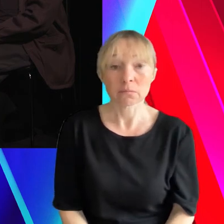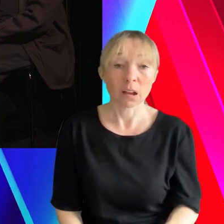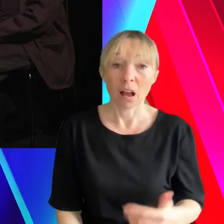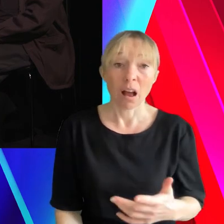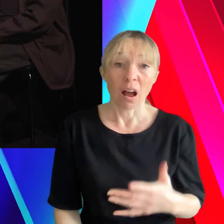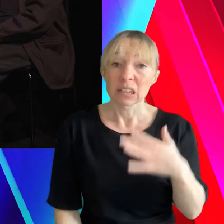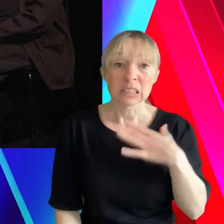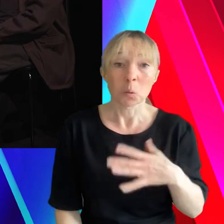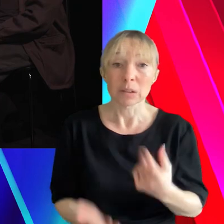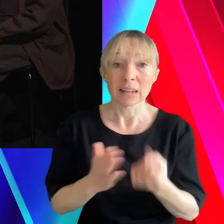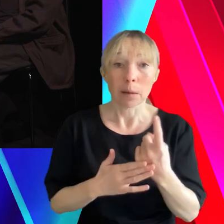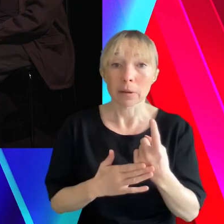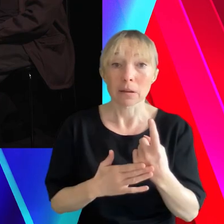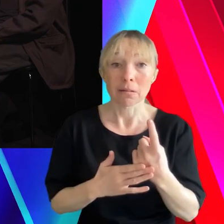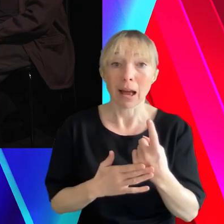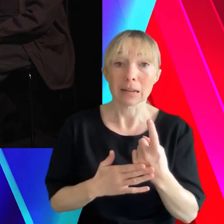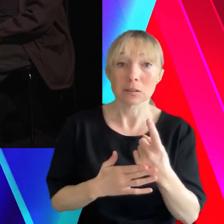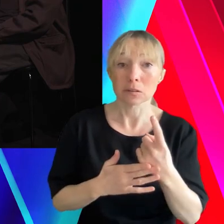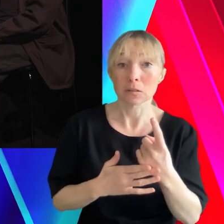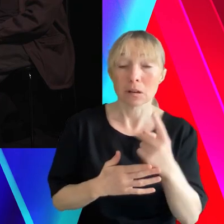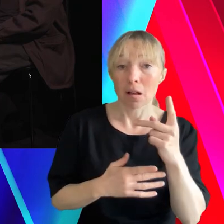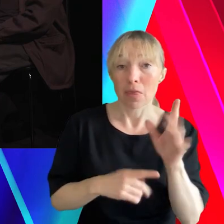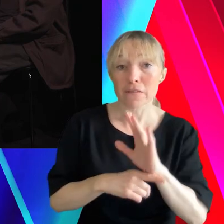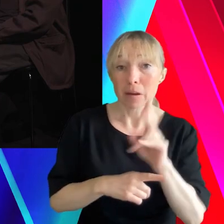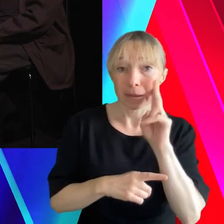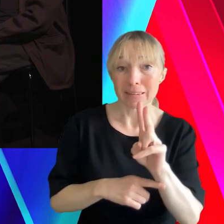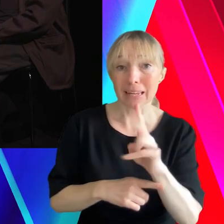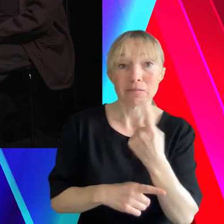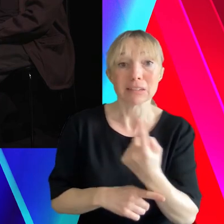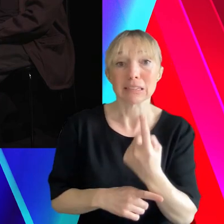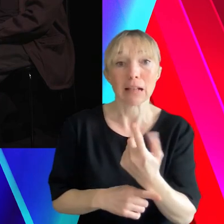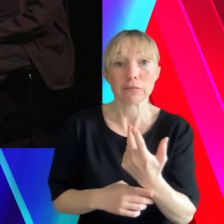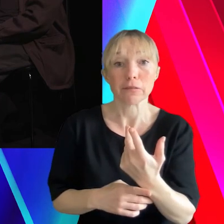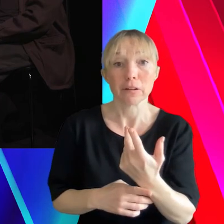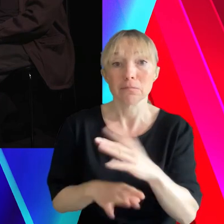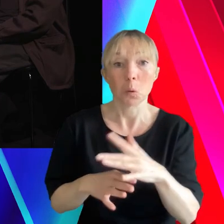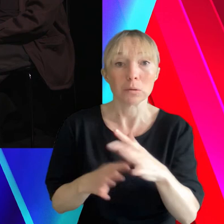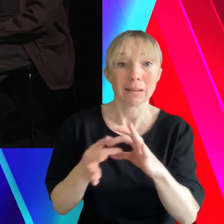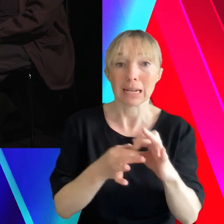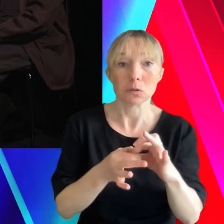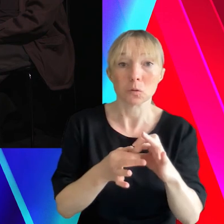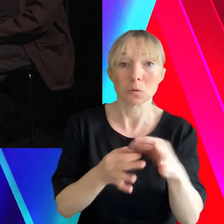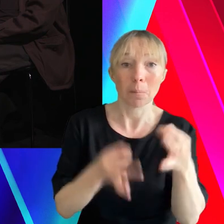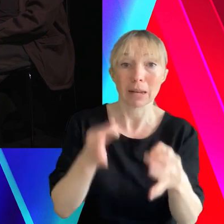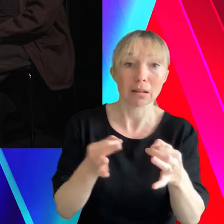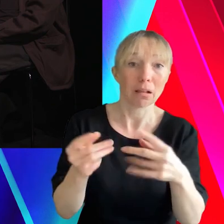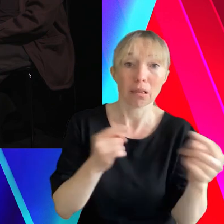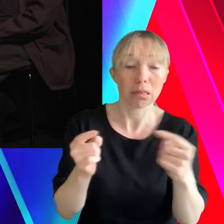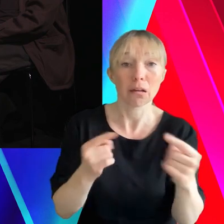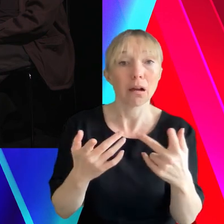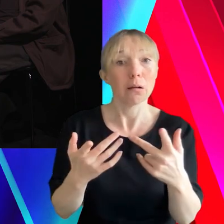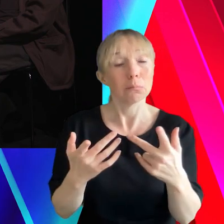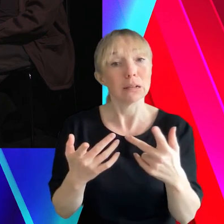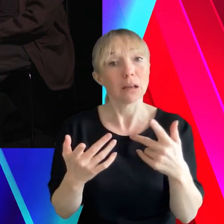happened and the film had been seen only for itself, but then I was put into the situation And still now I think that I was right to